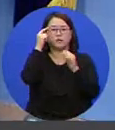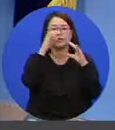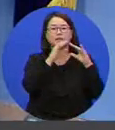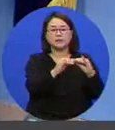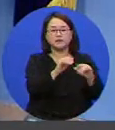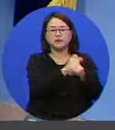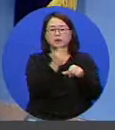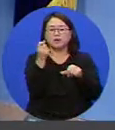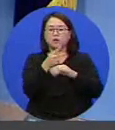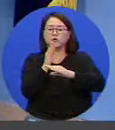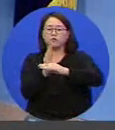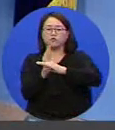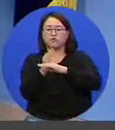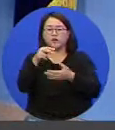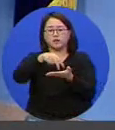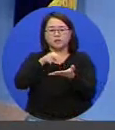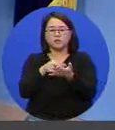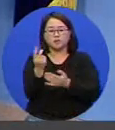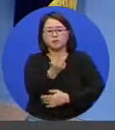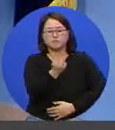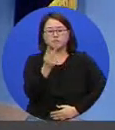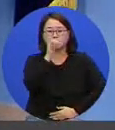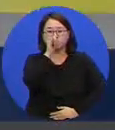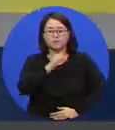중도 입장을 보이고 있습니다.